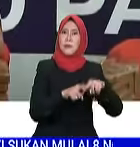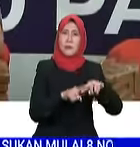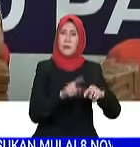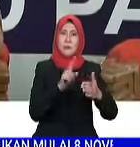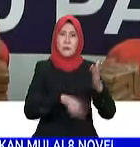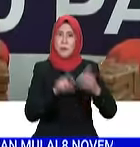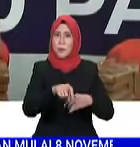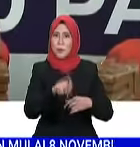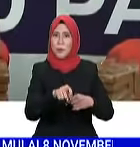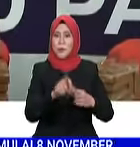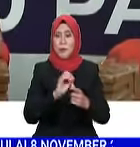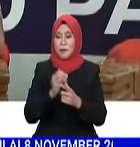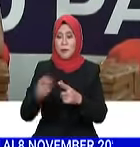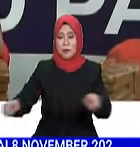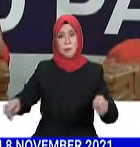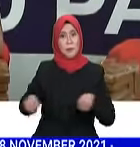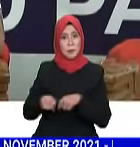keperluan satu tempat.